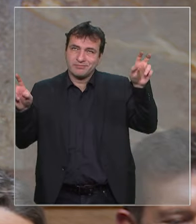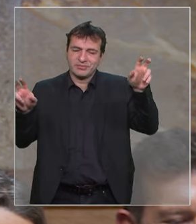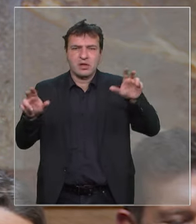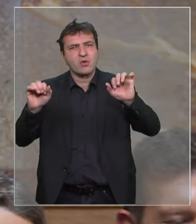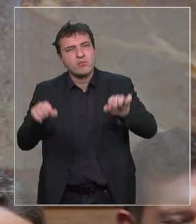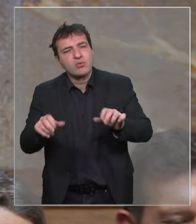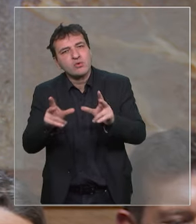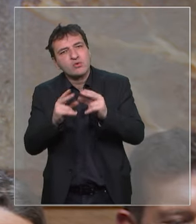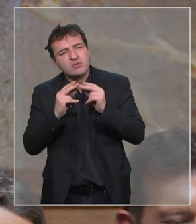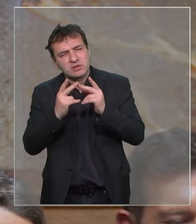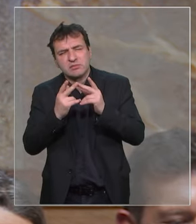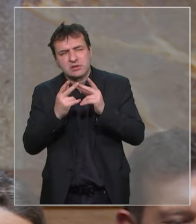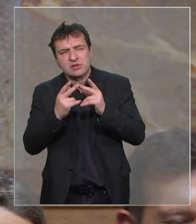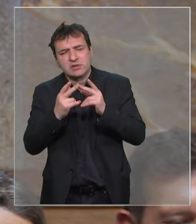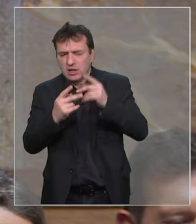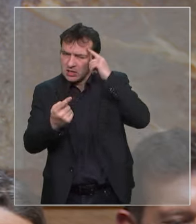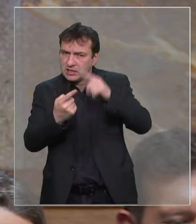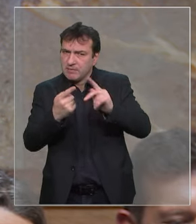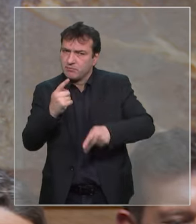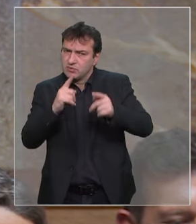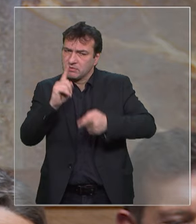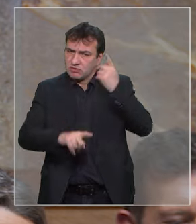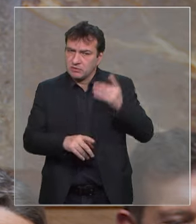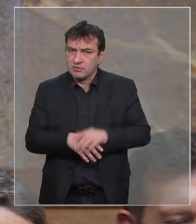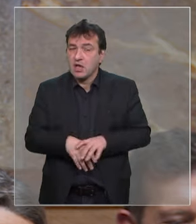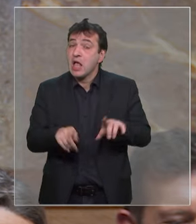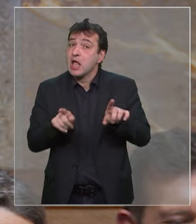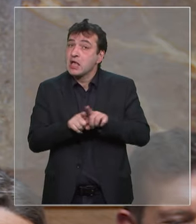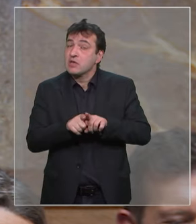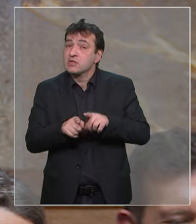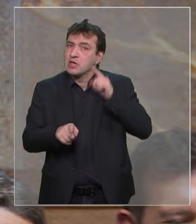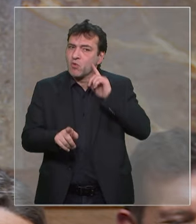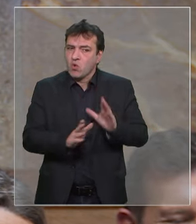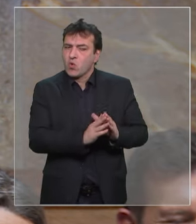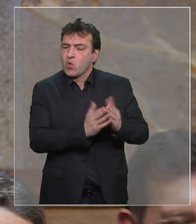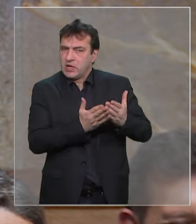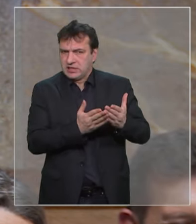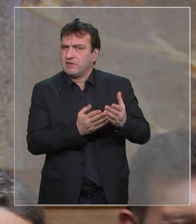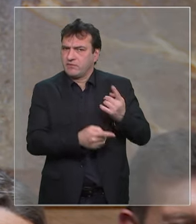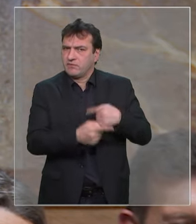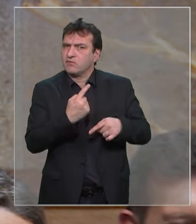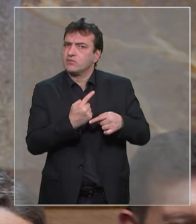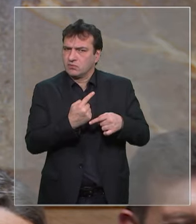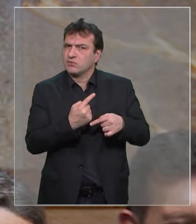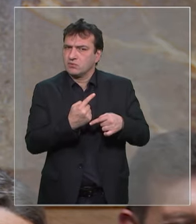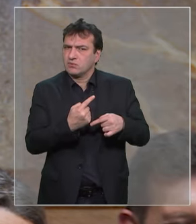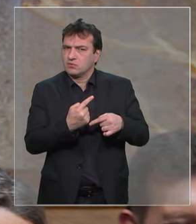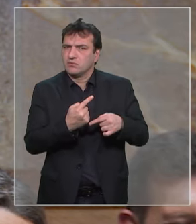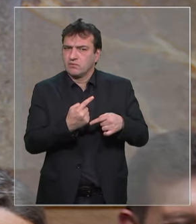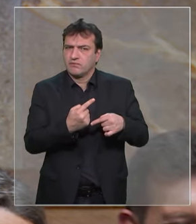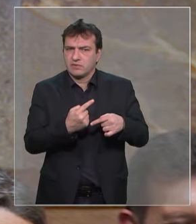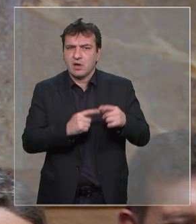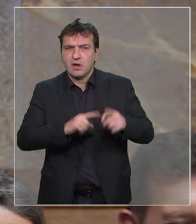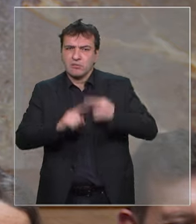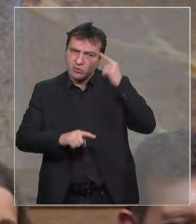grands chapitres et ce que vous envisagez plus spécifiquement pour faire du livre un compagnon de route de nos enfants ? et de la